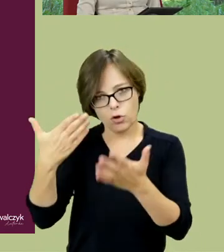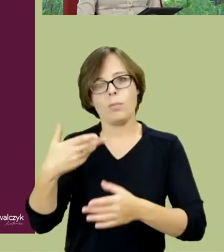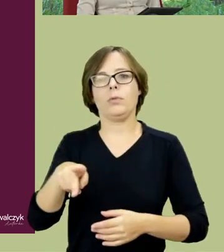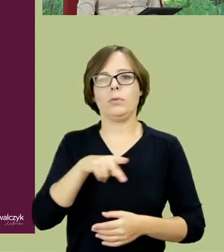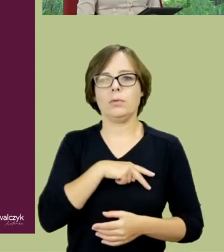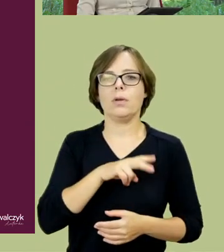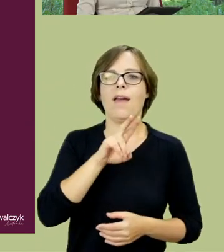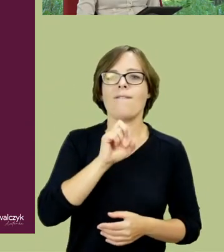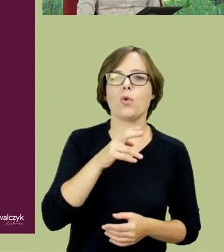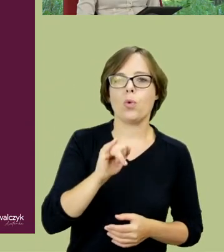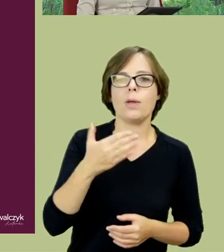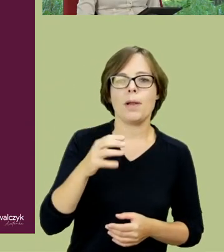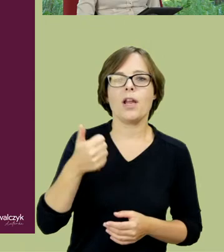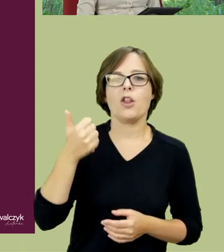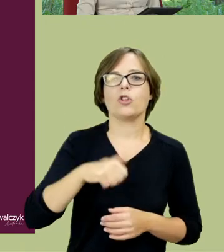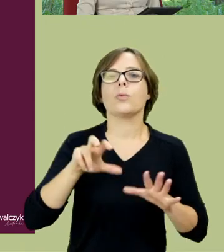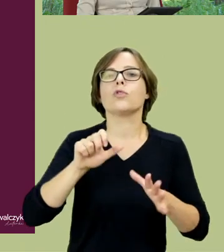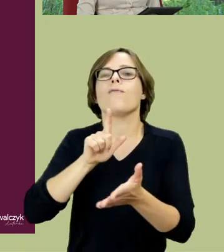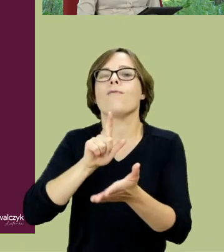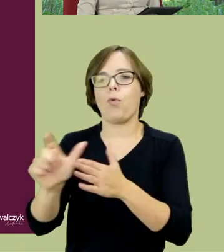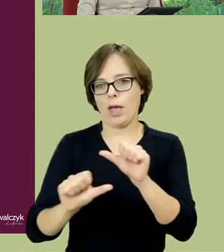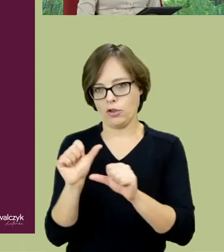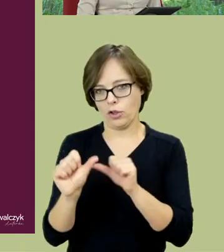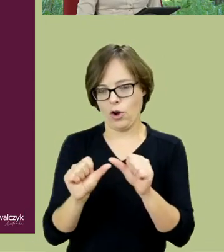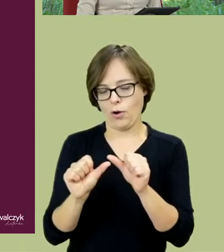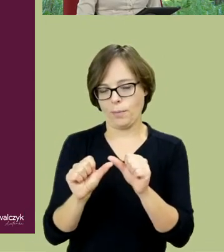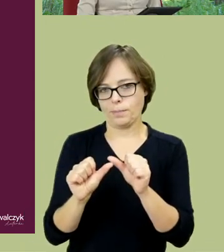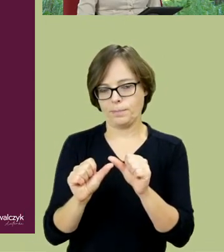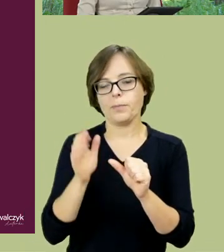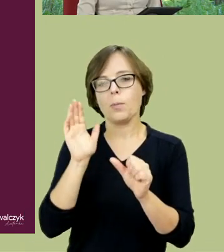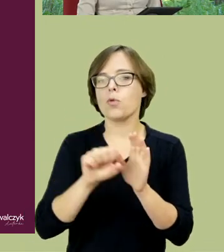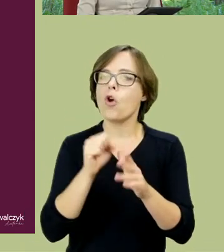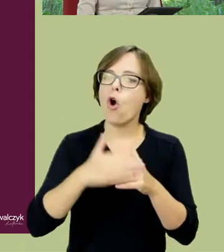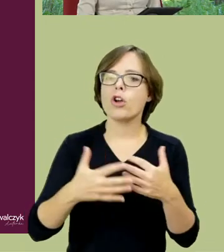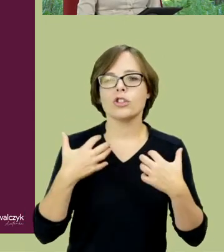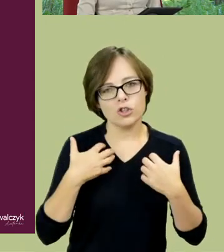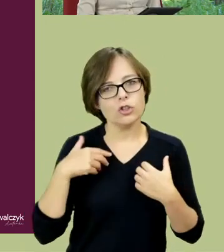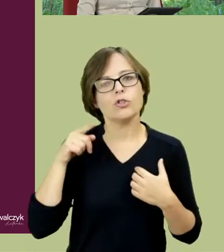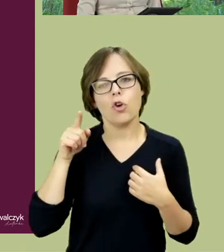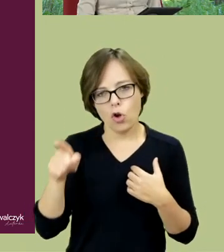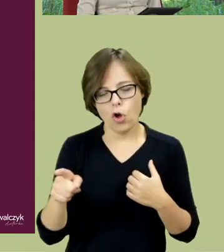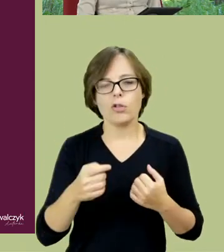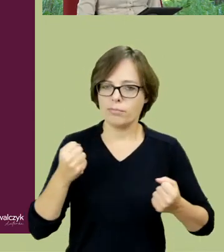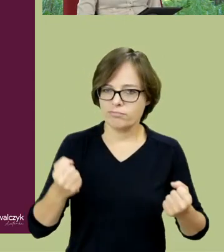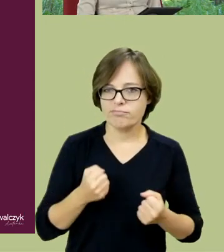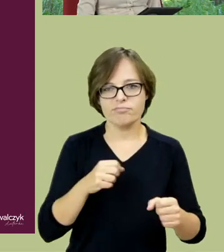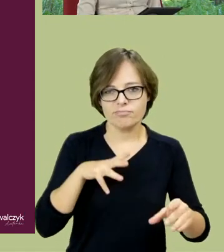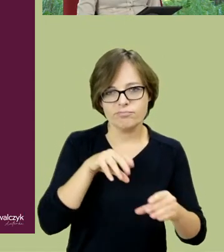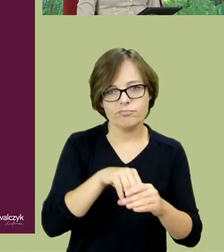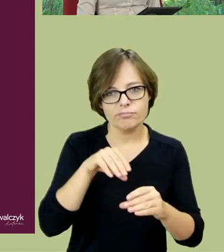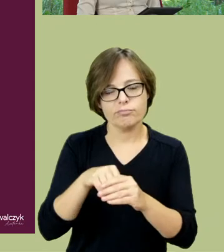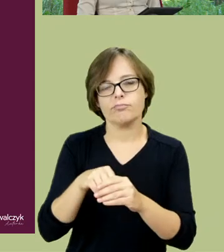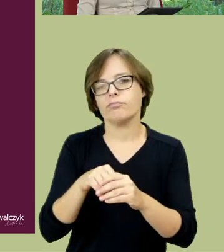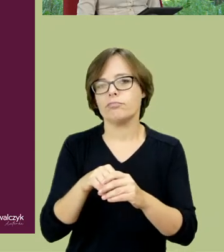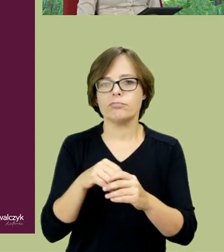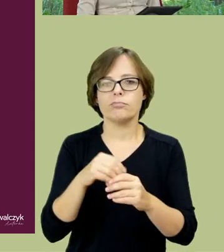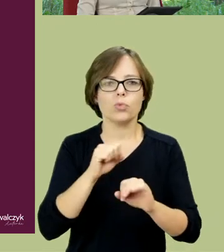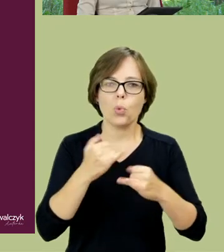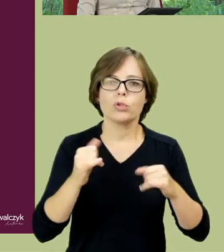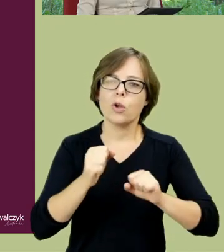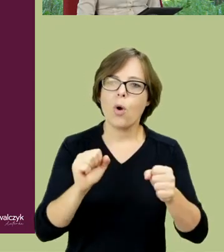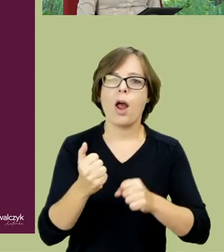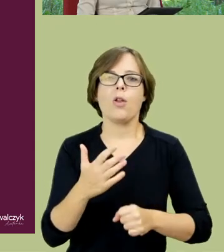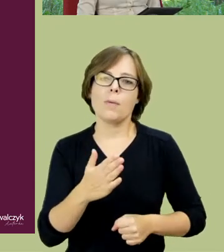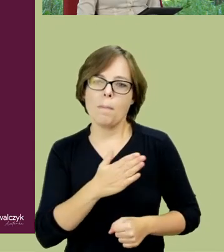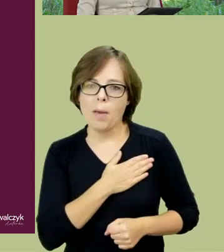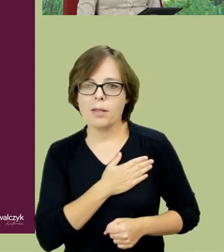w 1812 roku. Do końca życia była zaangażowana w działalność patriotyczną,